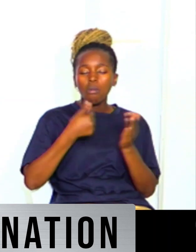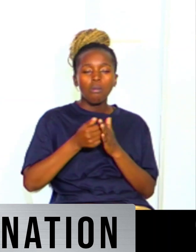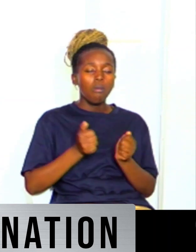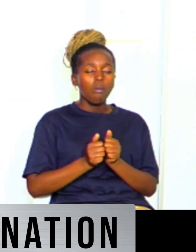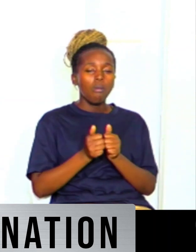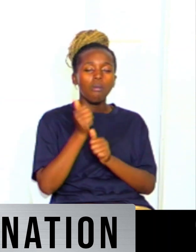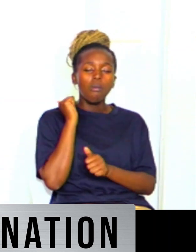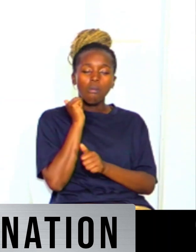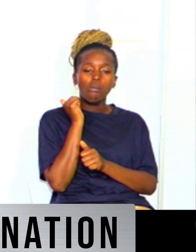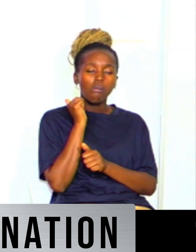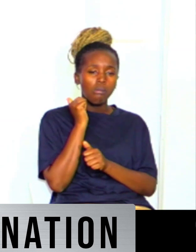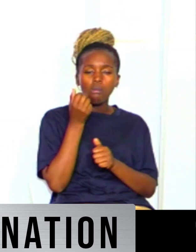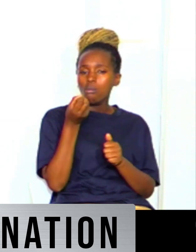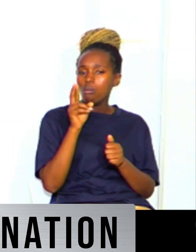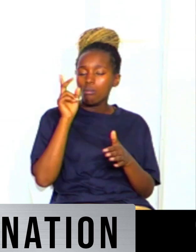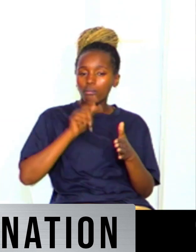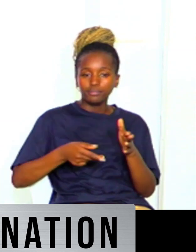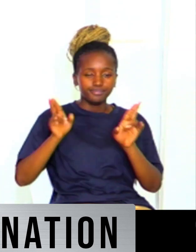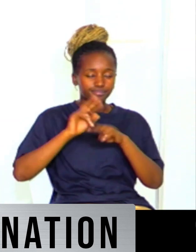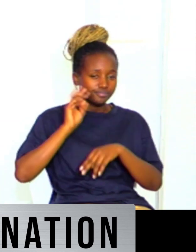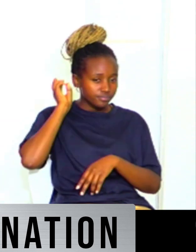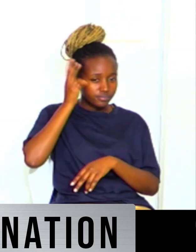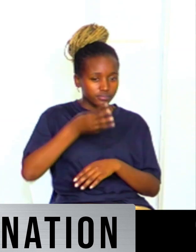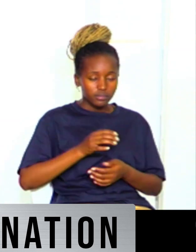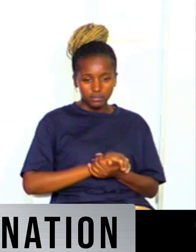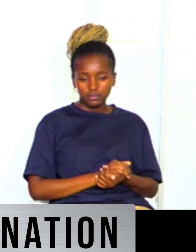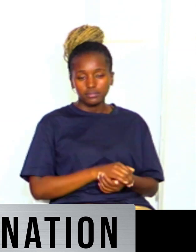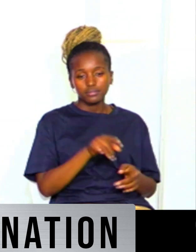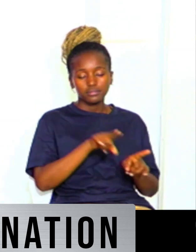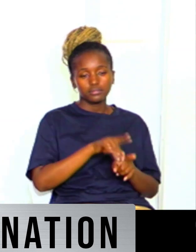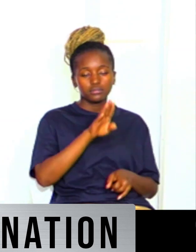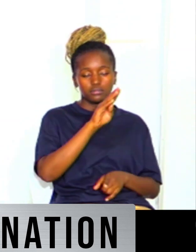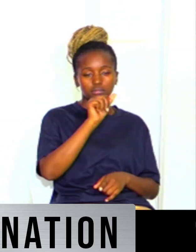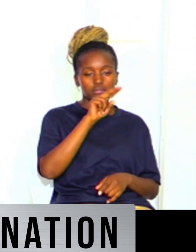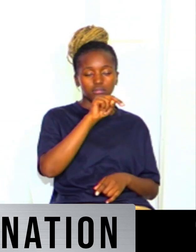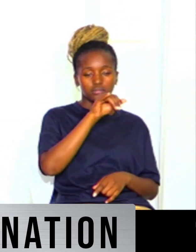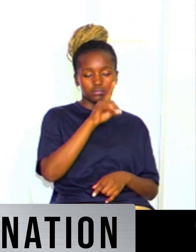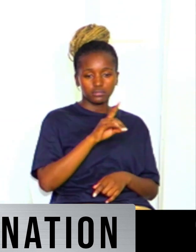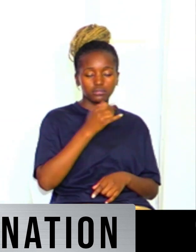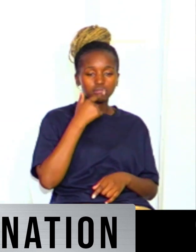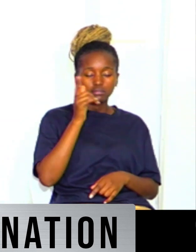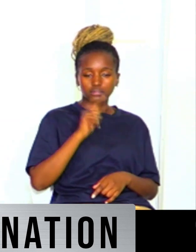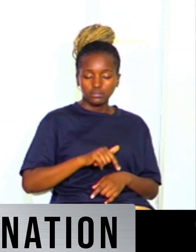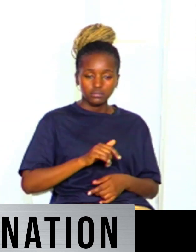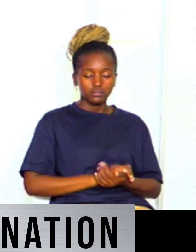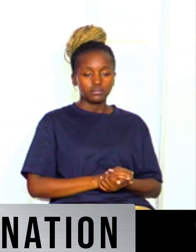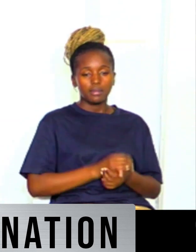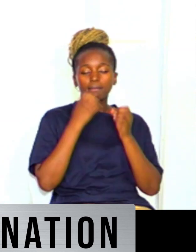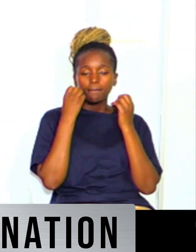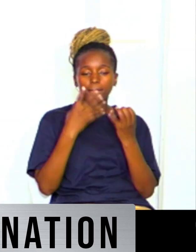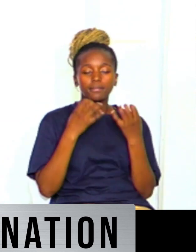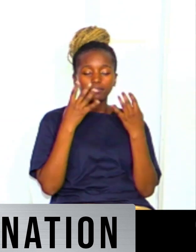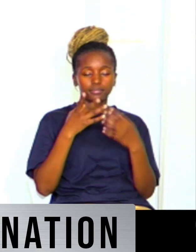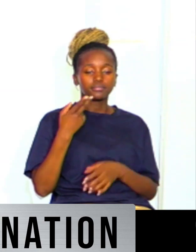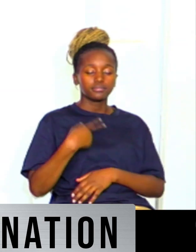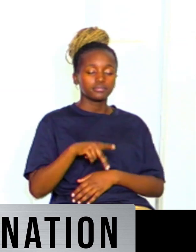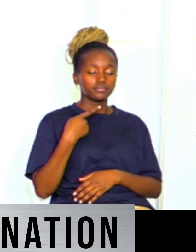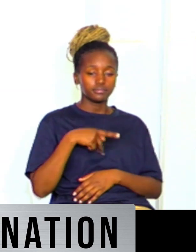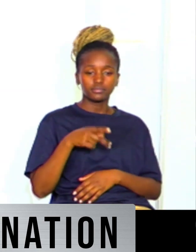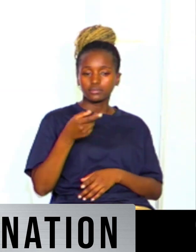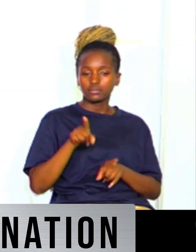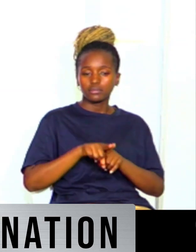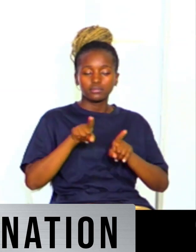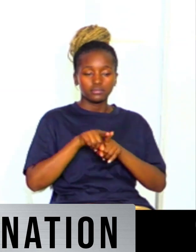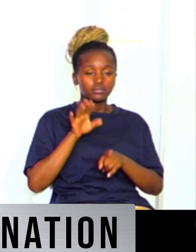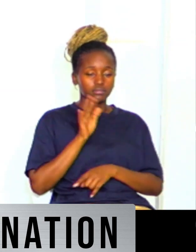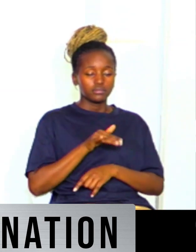tena kwa wananchi waseme bana hapa ni kazi. Even John Mbadi said. Alikuja akasema bana wana watu wa nyumbani. Hapa ni kazi